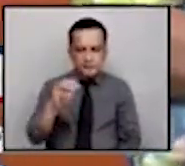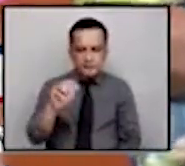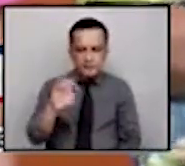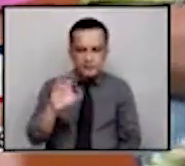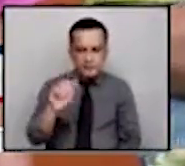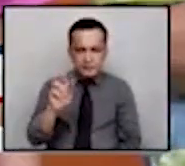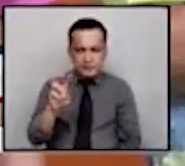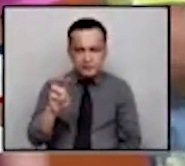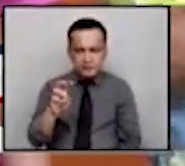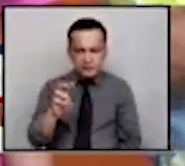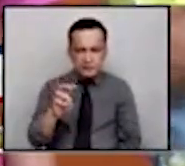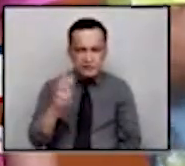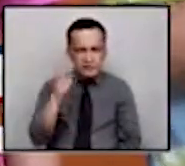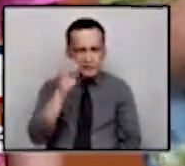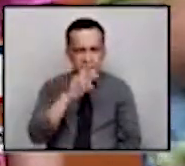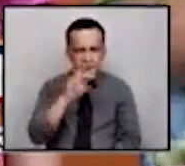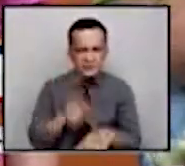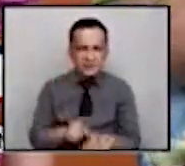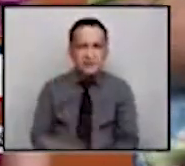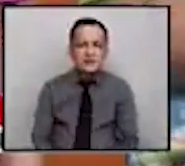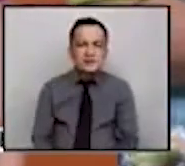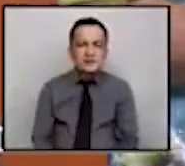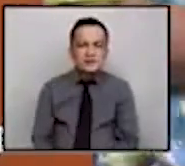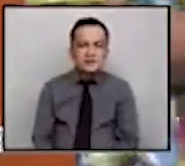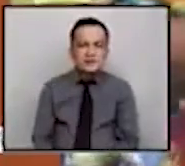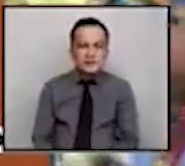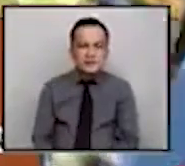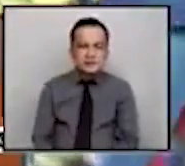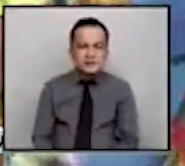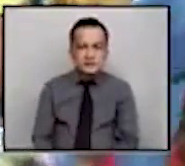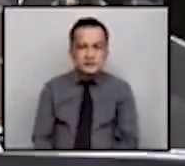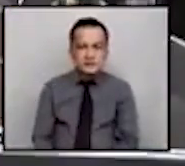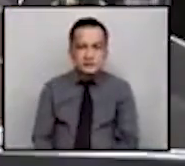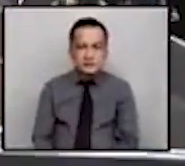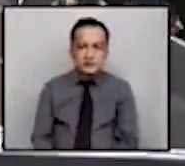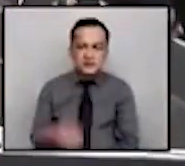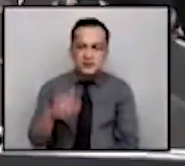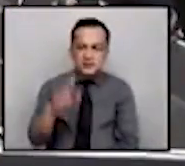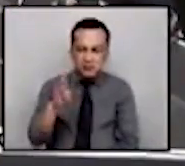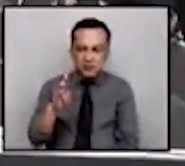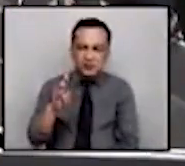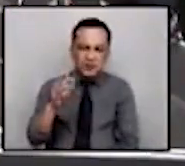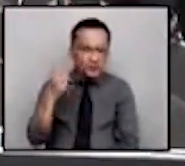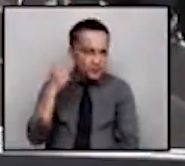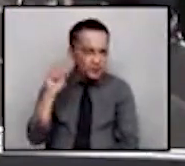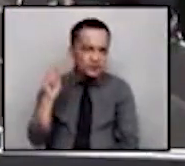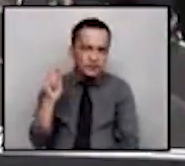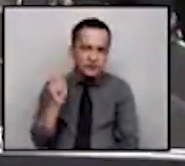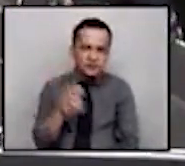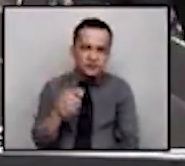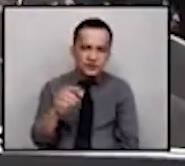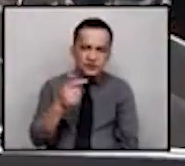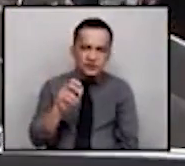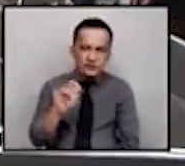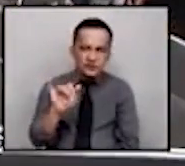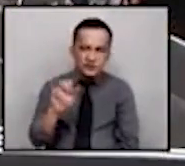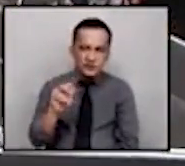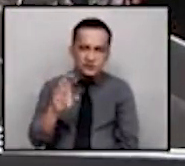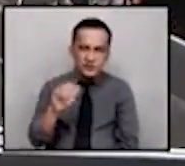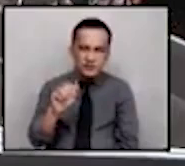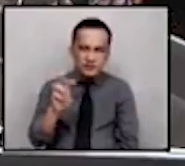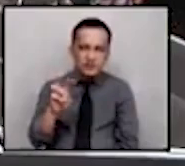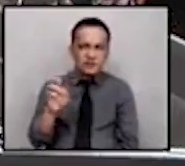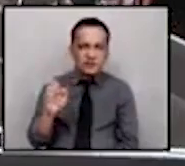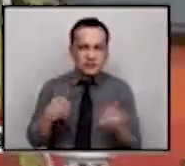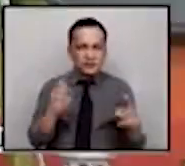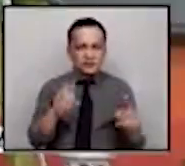Macau sa Philippines tayo. Mm. So, blue and gold Macau and then buffoon Macau. Iba, maraming klase ng Macau